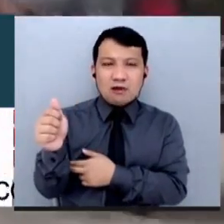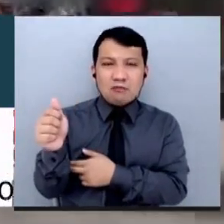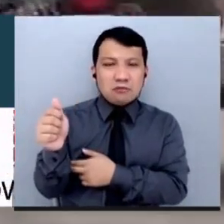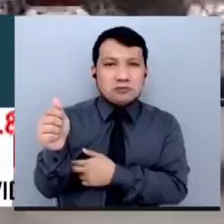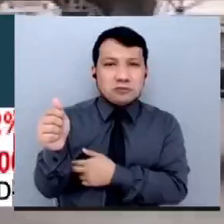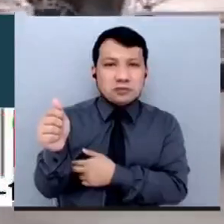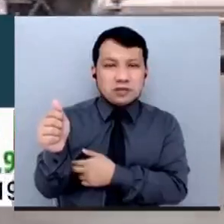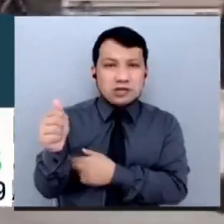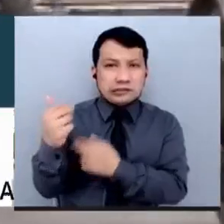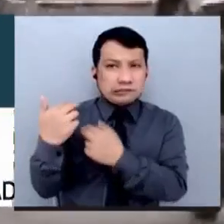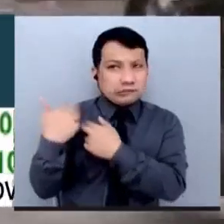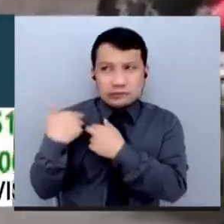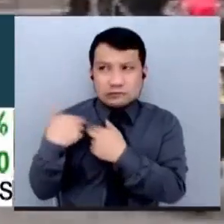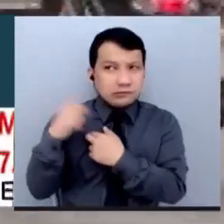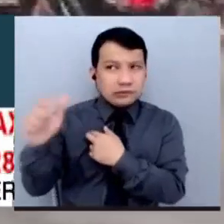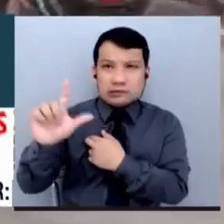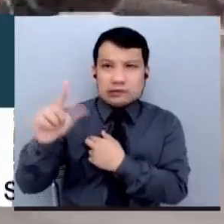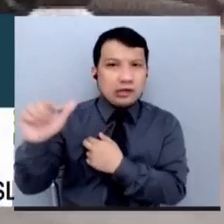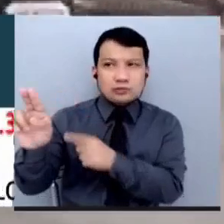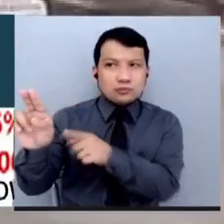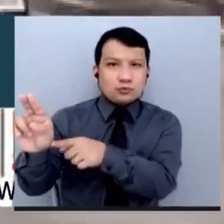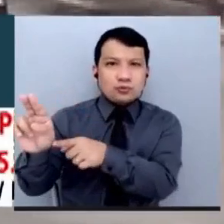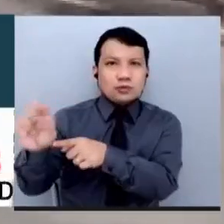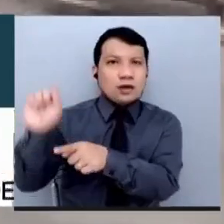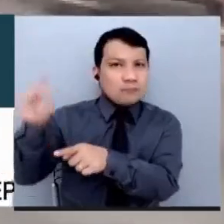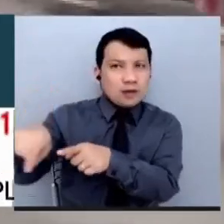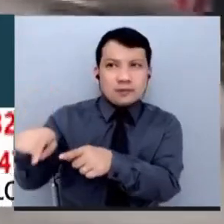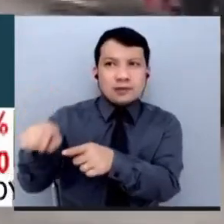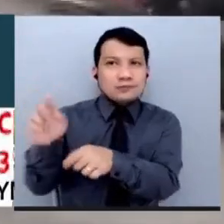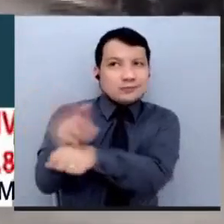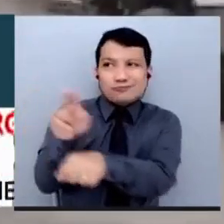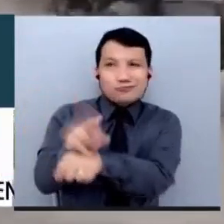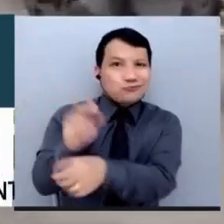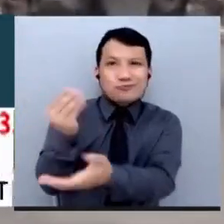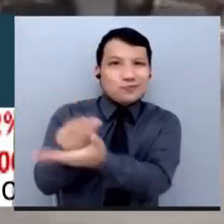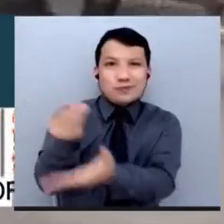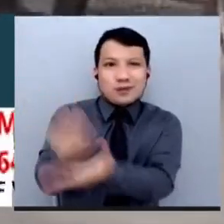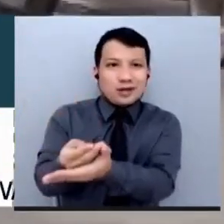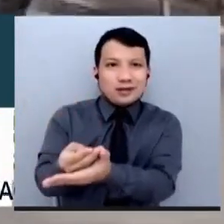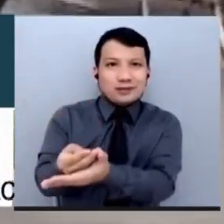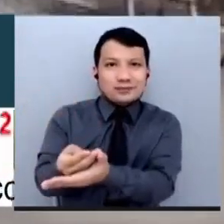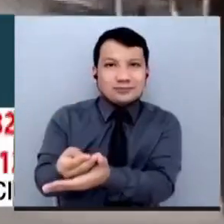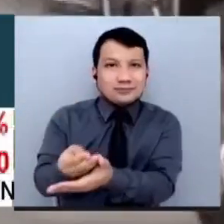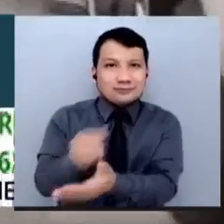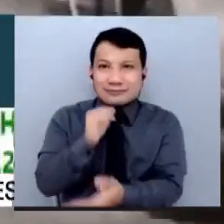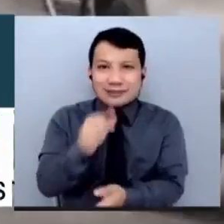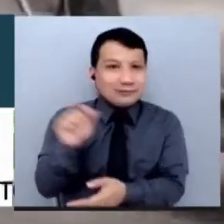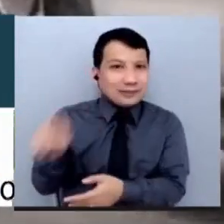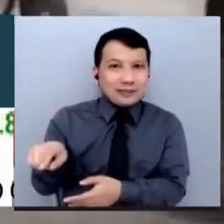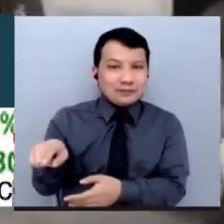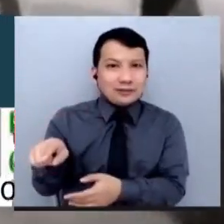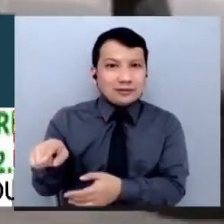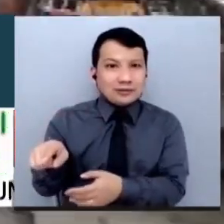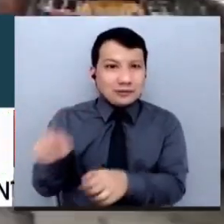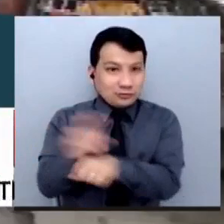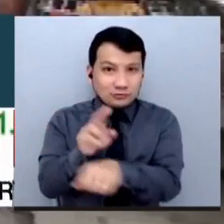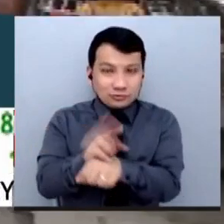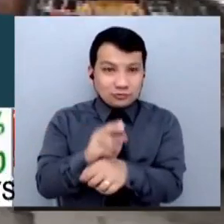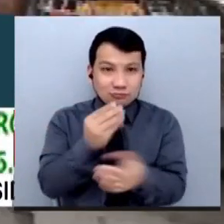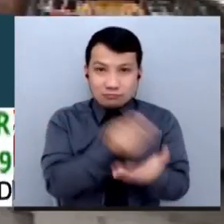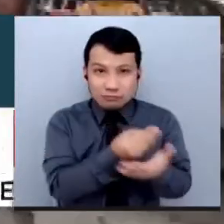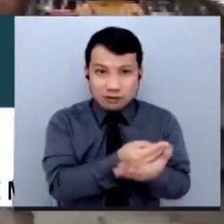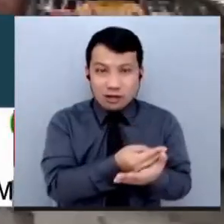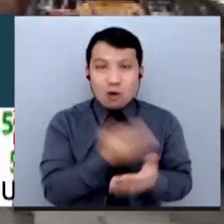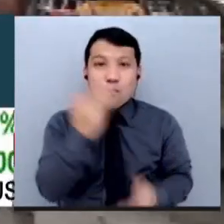na pamahalaan na gastusin yung pera. Hindi naman tama na hindi gastusin yung pera